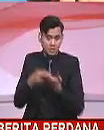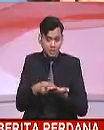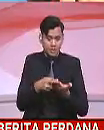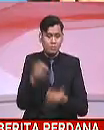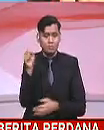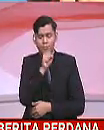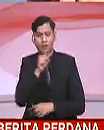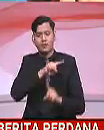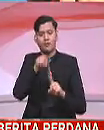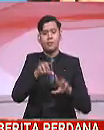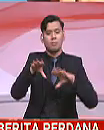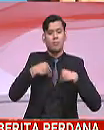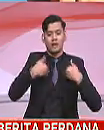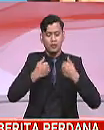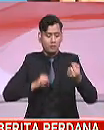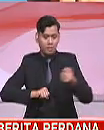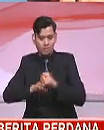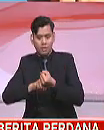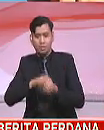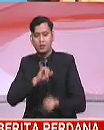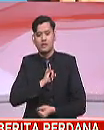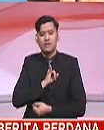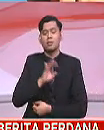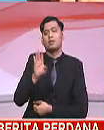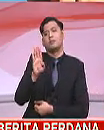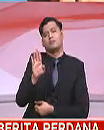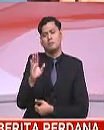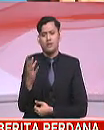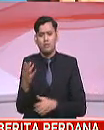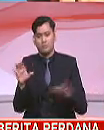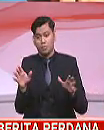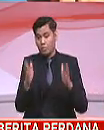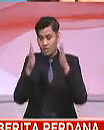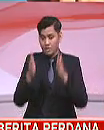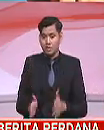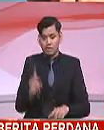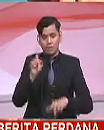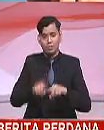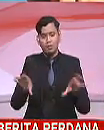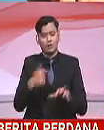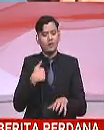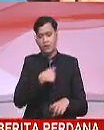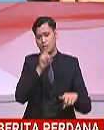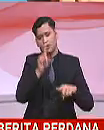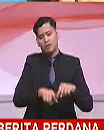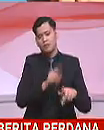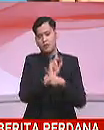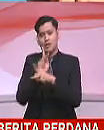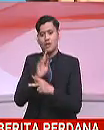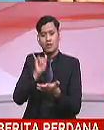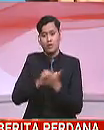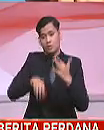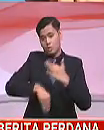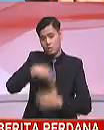So Bella terima, ada yang support, ada yang tak support. Because Bella sebagai manusia, apa benda yang Bella buat, kita tak boleh kontrol. Benda tu di luar bidang kuasa